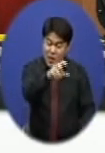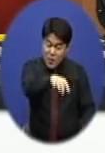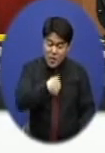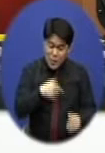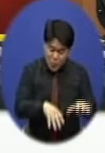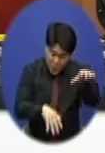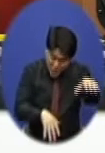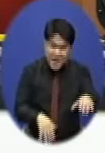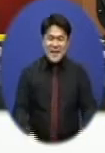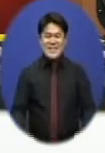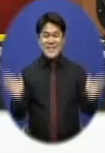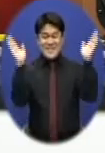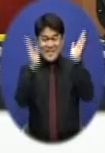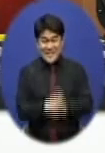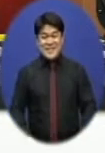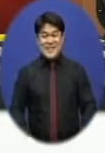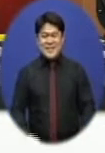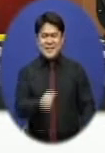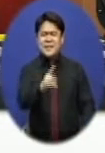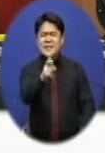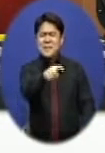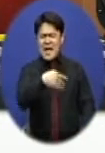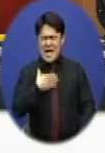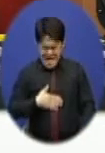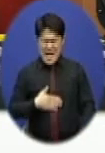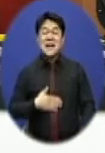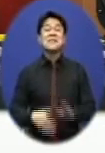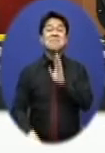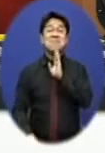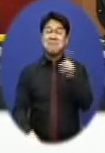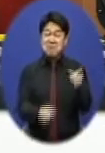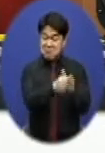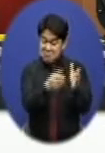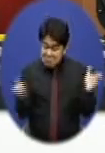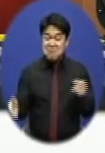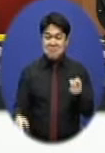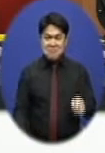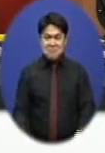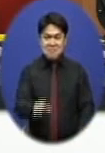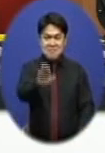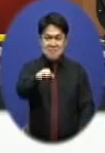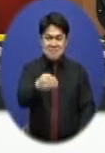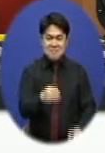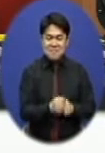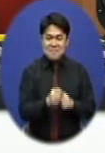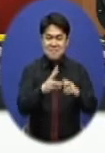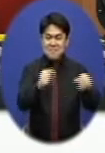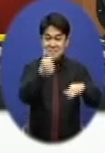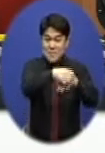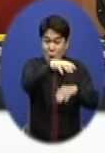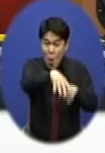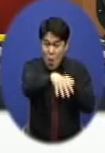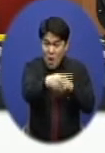네네. 땅끝마을 하면 해남 딱 알잖아요. 해남 땅끝마을 유명하지요. 땅끝마을에서 태어나셨어요?